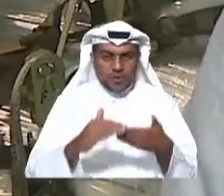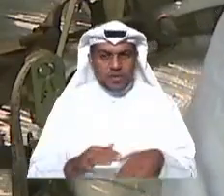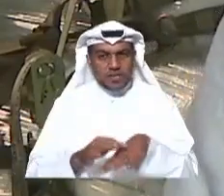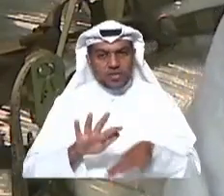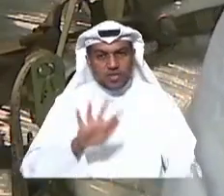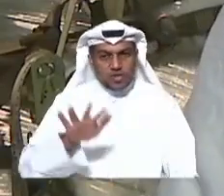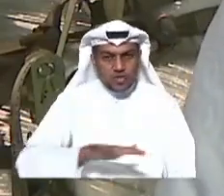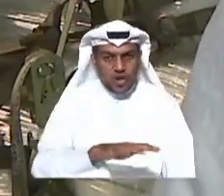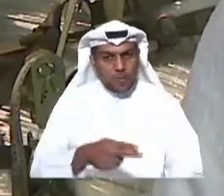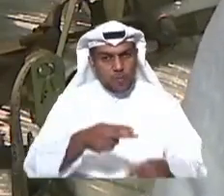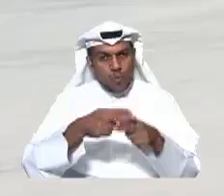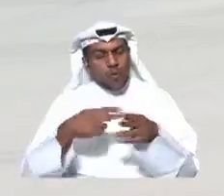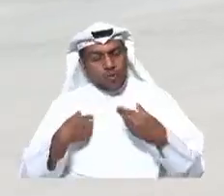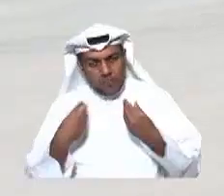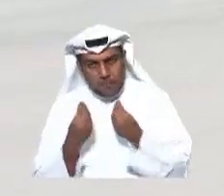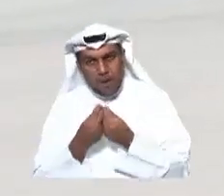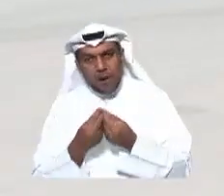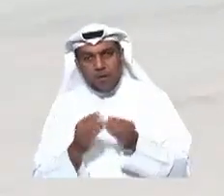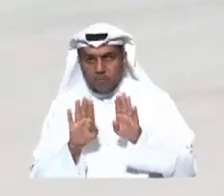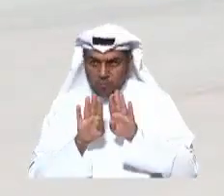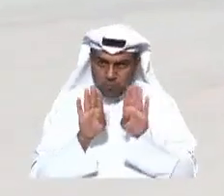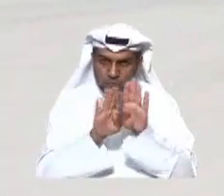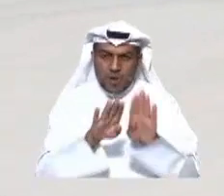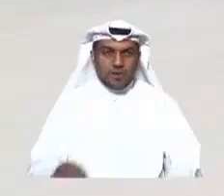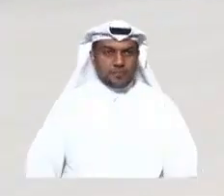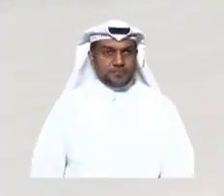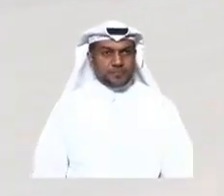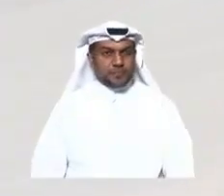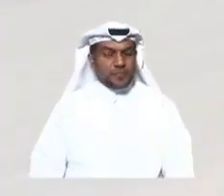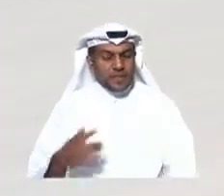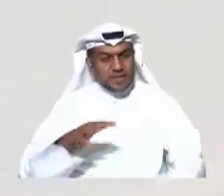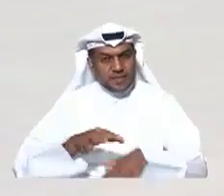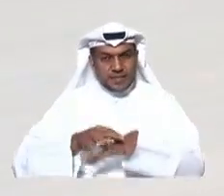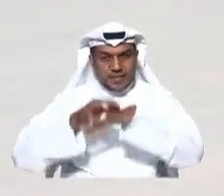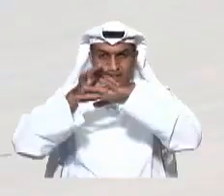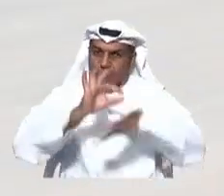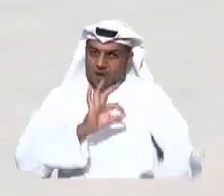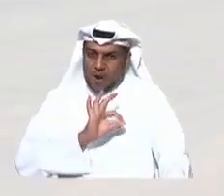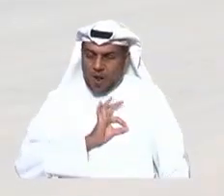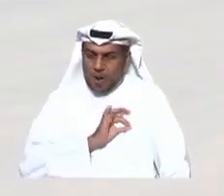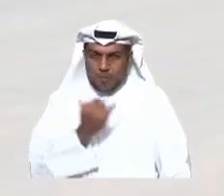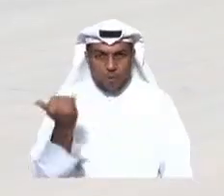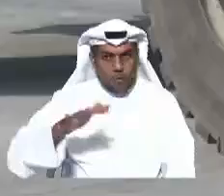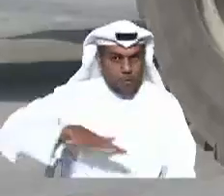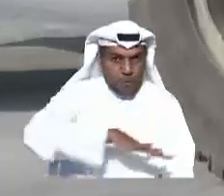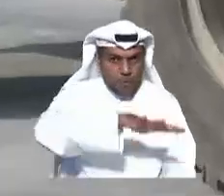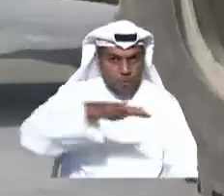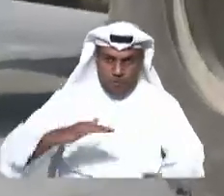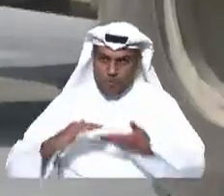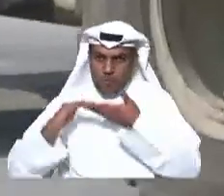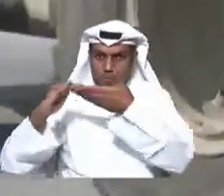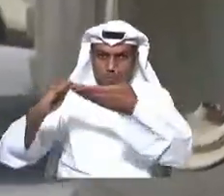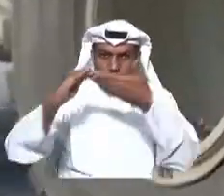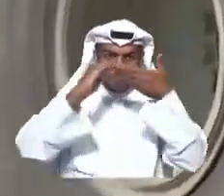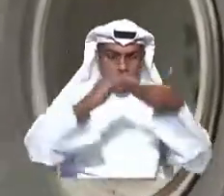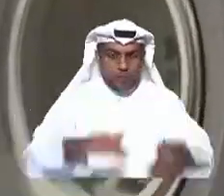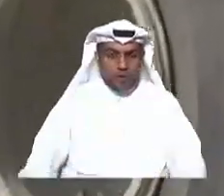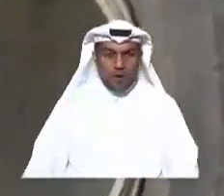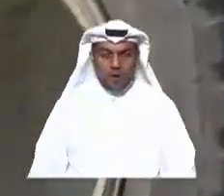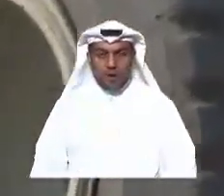تحت عنوان الكويت بجانبكم. البادرة الإنسانية تأتي ضمن توطيد العلاقات بين البلدين